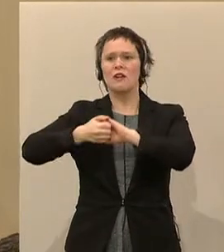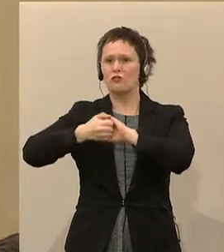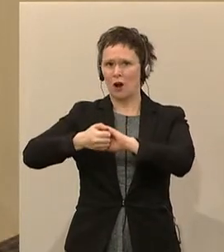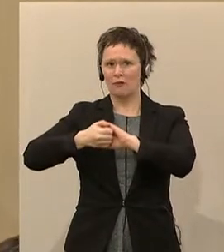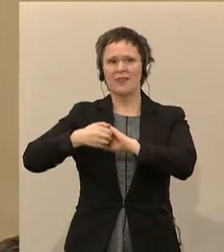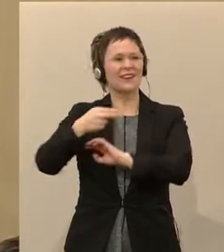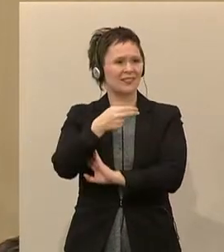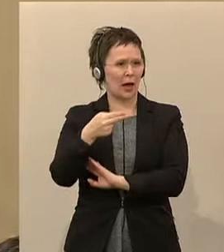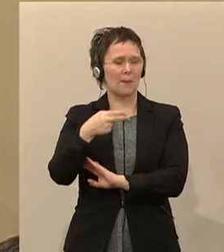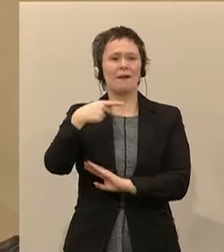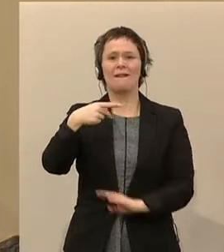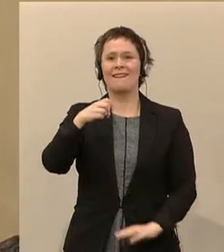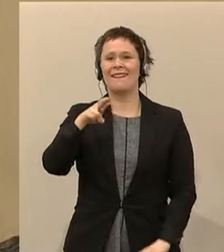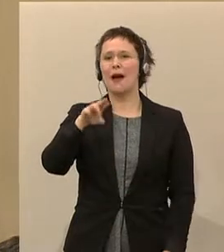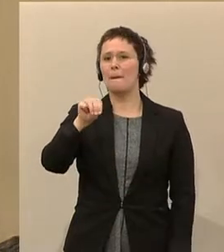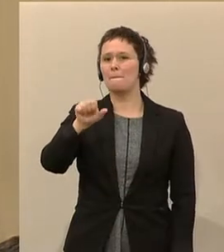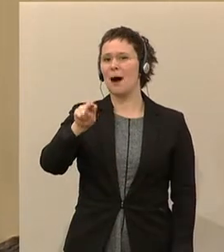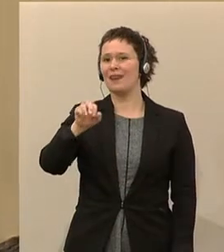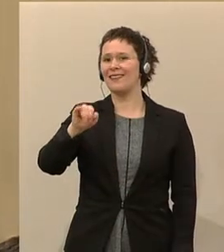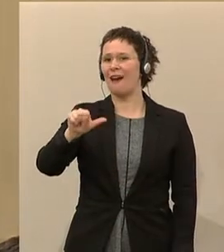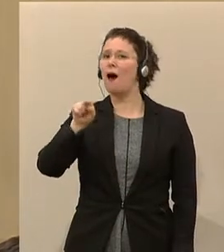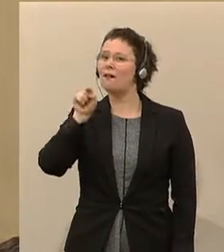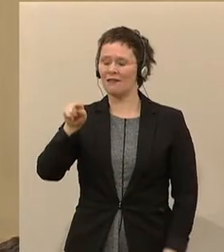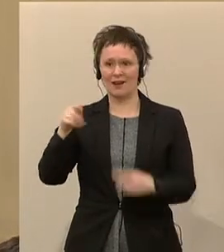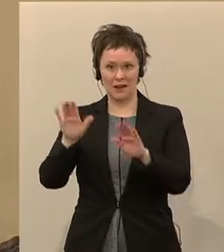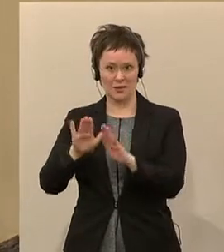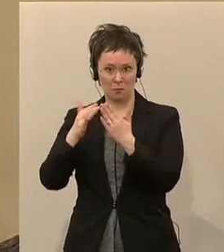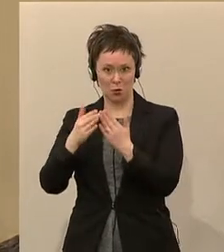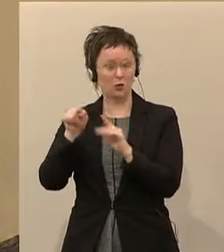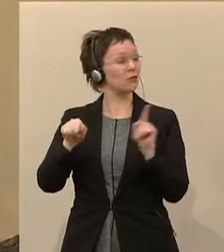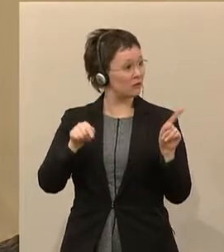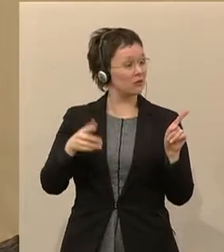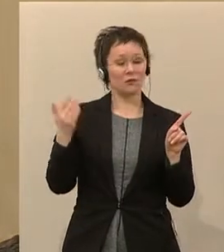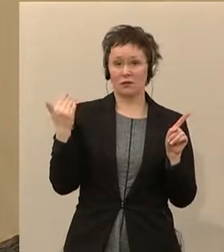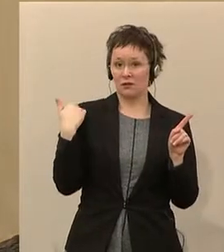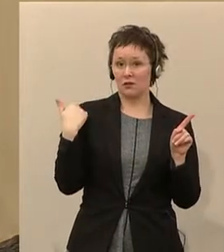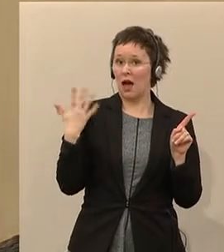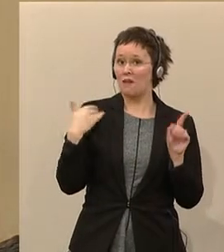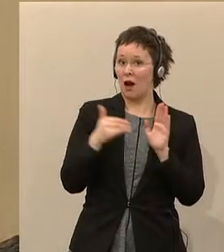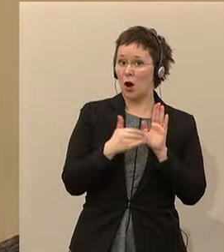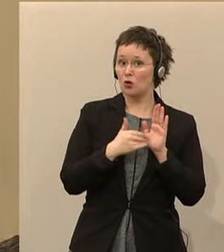Spitzenkandidat der FPÖ Niederösterreich zur Landtagswahl bis vor kurzem stellvertretender Vorsitzende war.